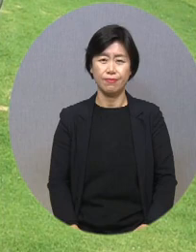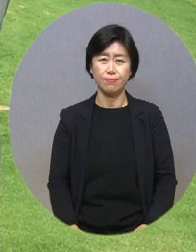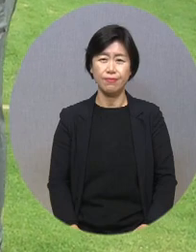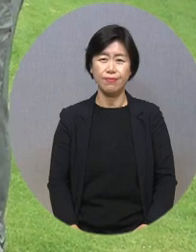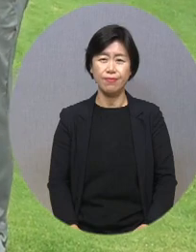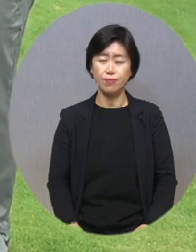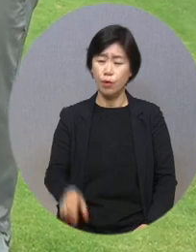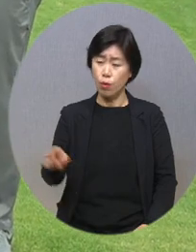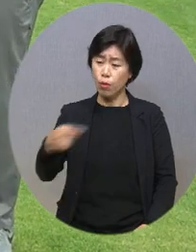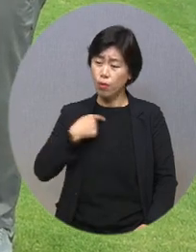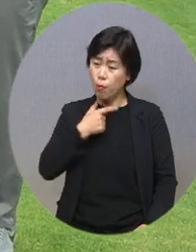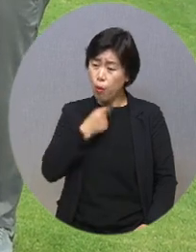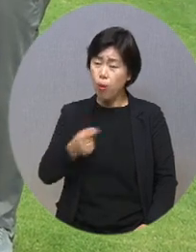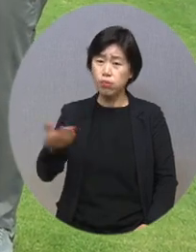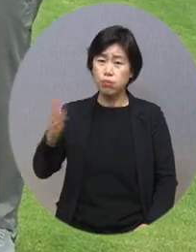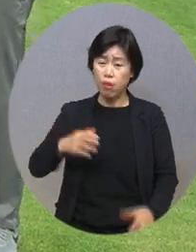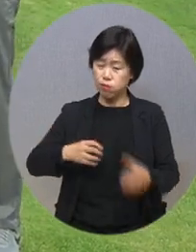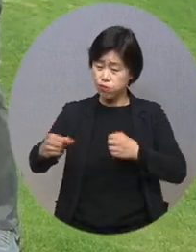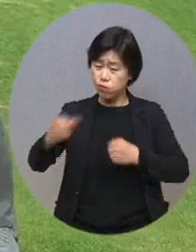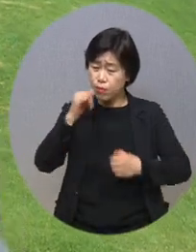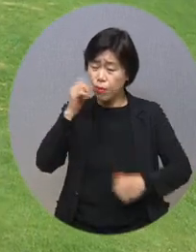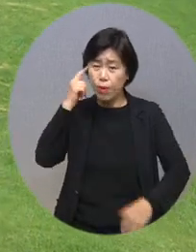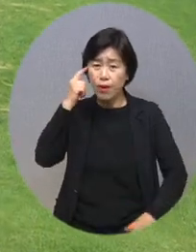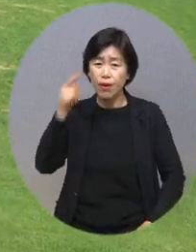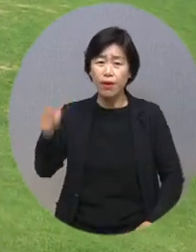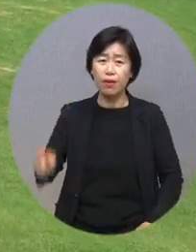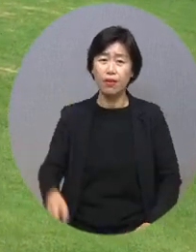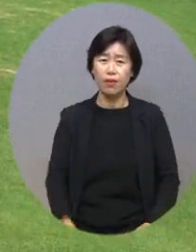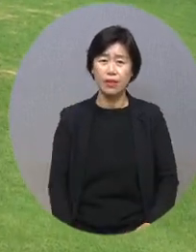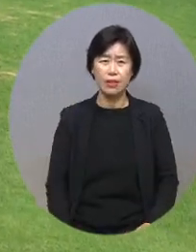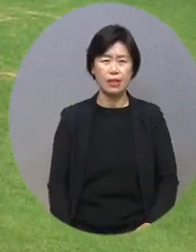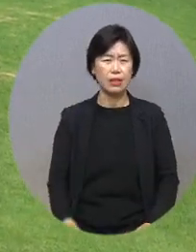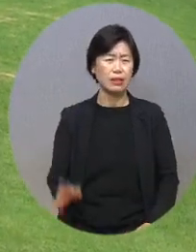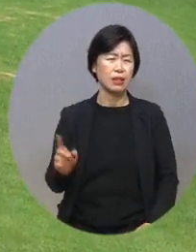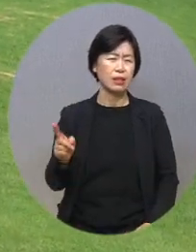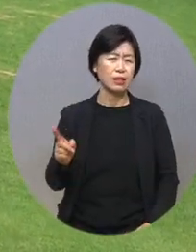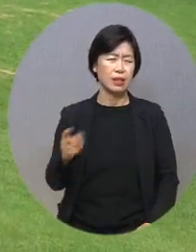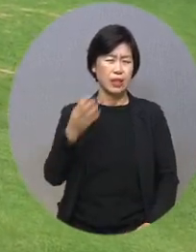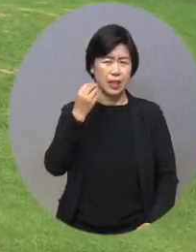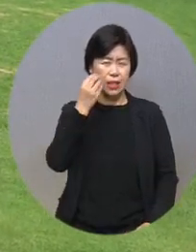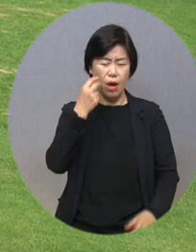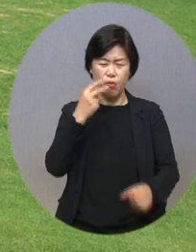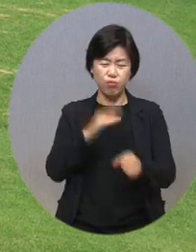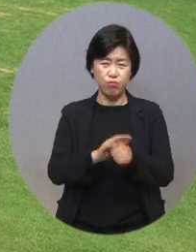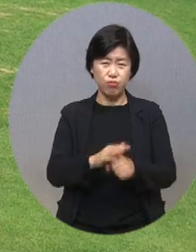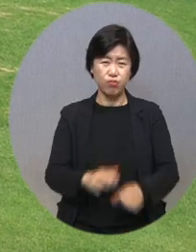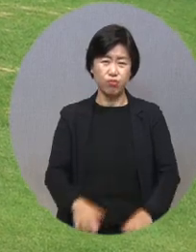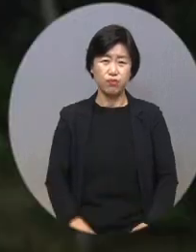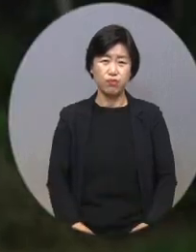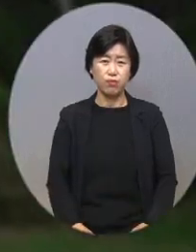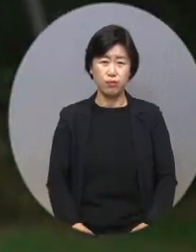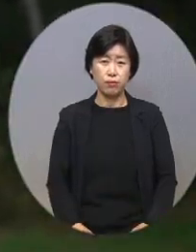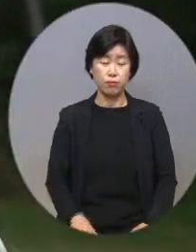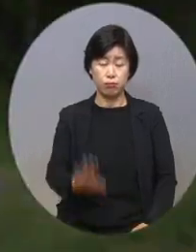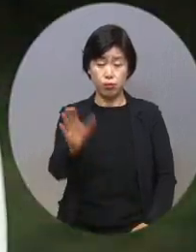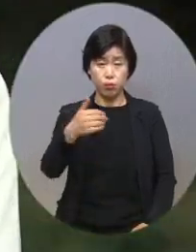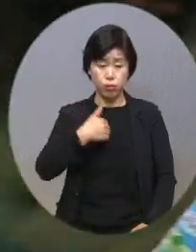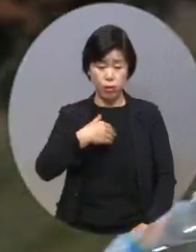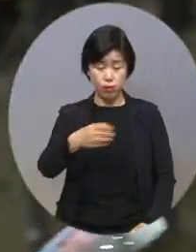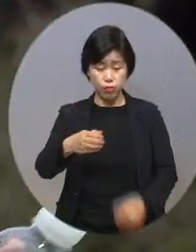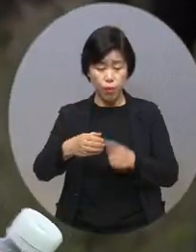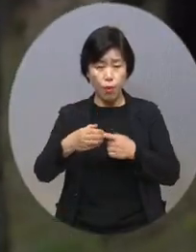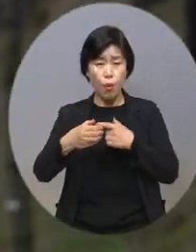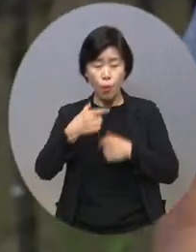이거 내가 먹으려고 했는데 안 줬어. 아니, 나 내... 봤지. 그래, 이거 팀끼리 좀 억울하다. 내가 이거 했는데. 아니야, 근데 나는 내가 이게 먹고 싶었어.